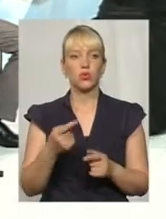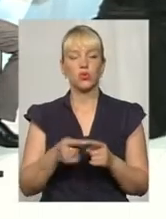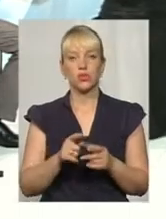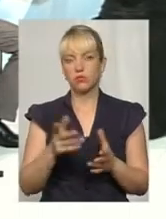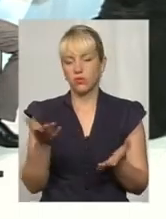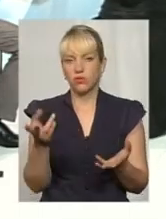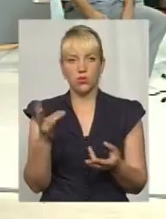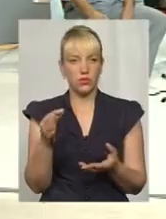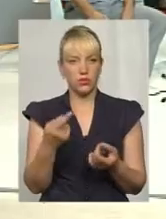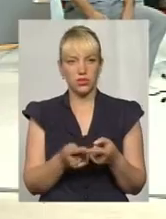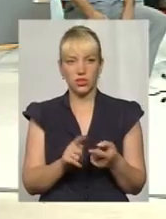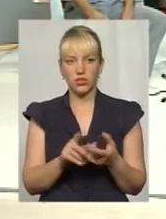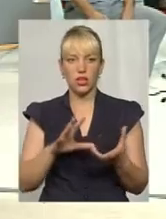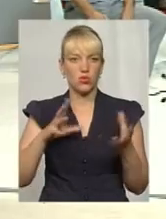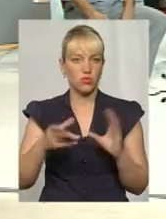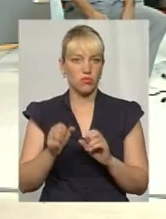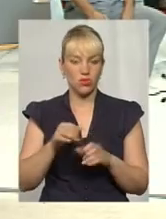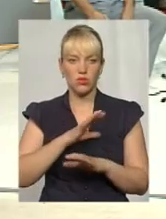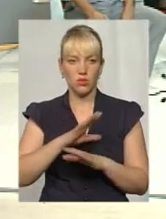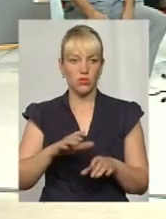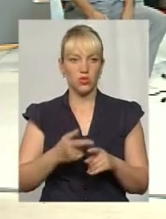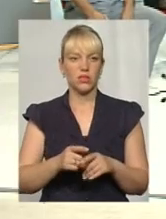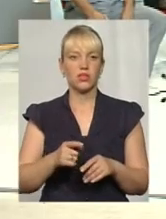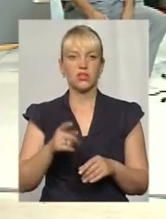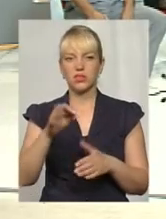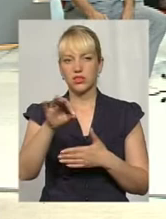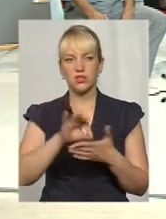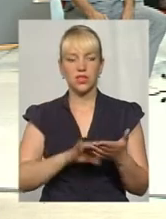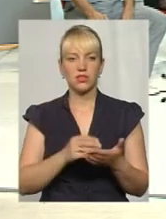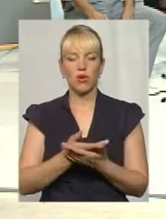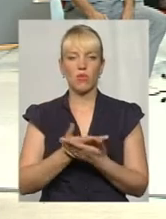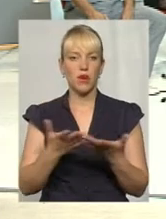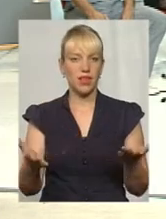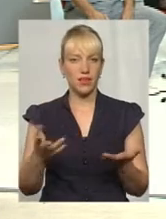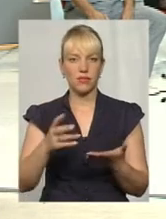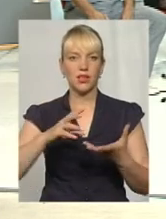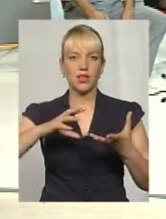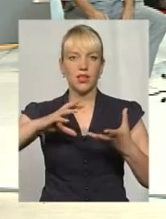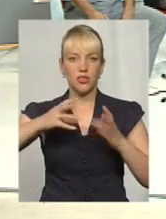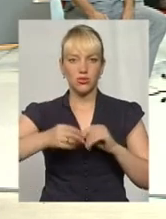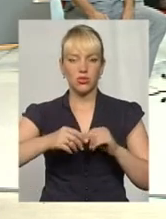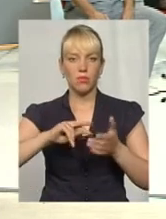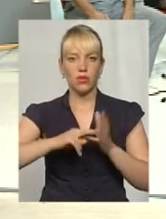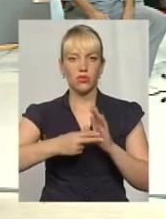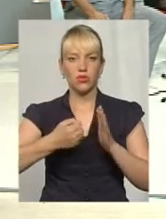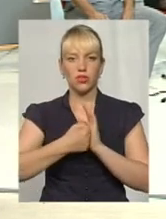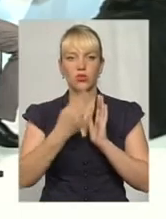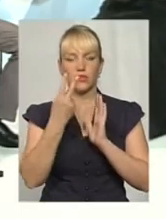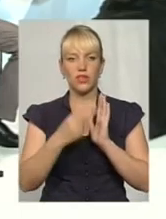теоретично цих результатів ще може не бути? Чи вони відразу вони мають? Відразу. Оприлюднення результатів планується до